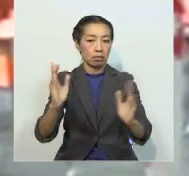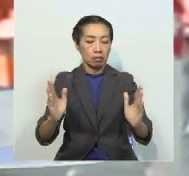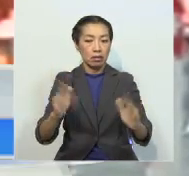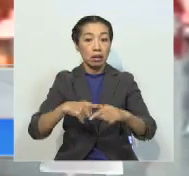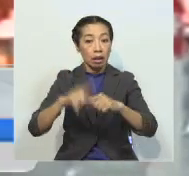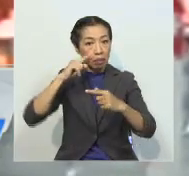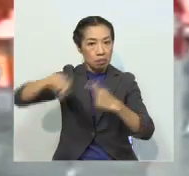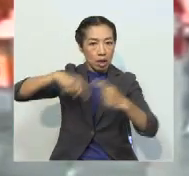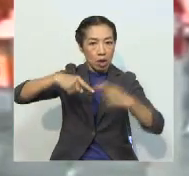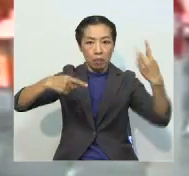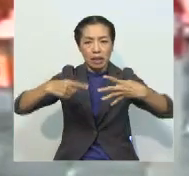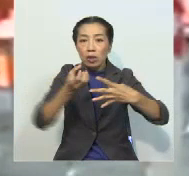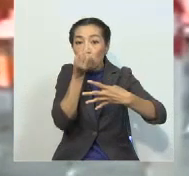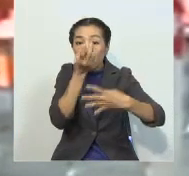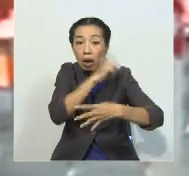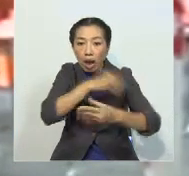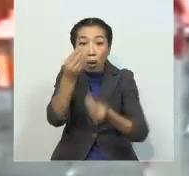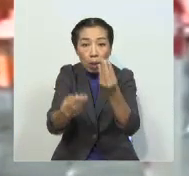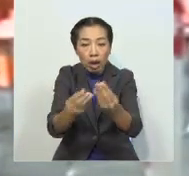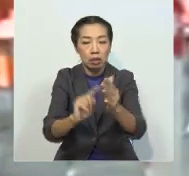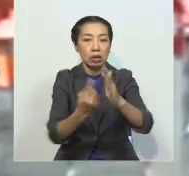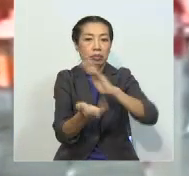ปิดให้4รอบในการวางดอกไม้จันทร์ครับตั้งแต่